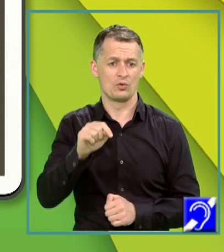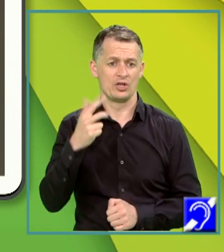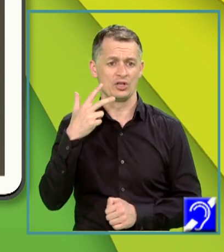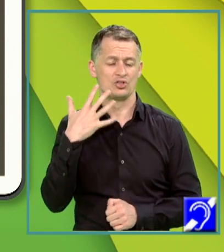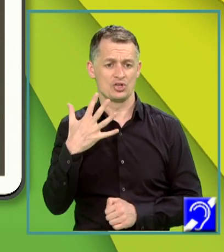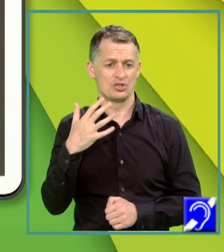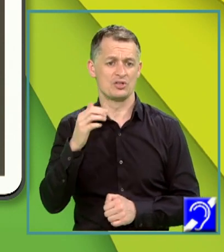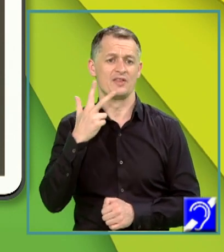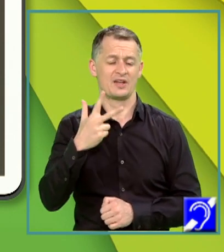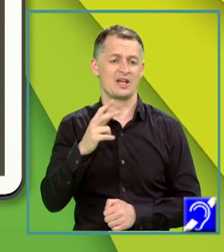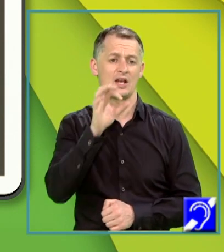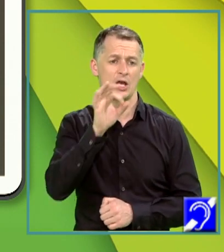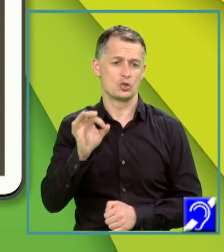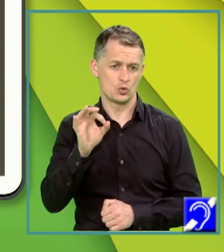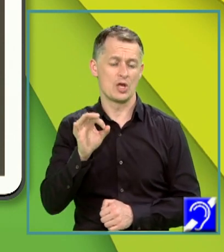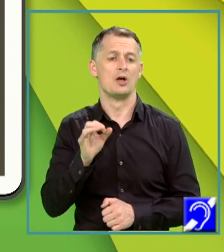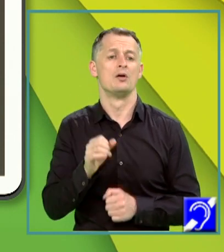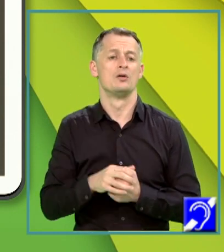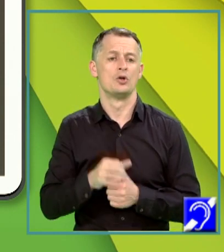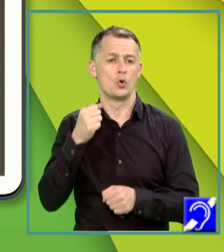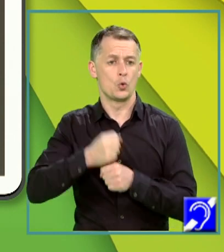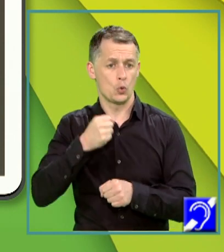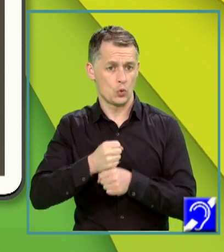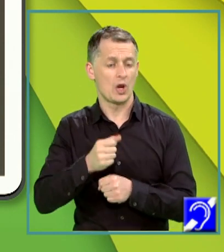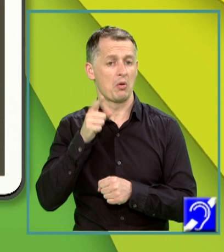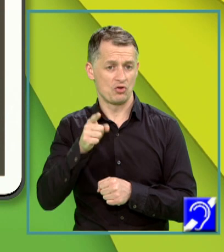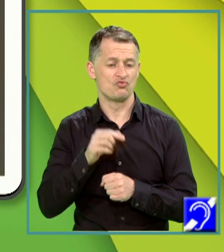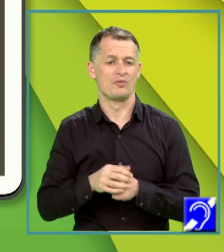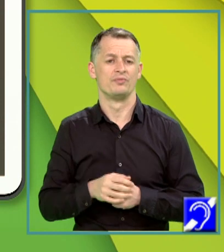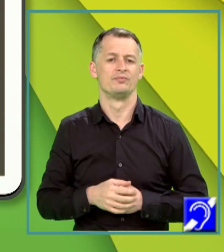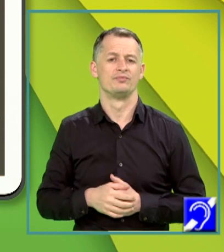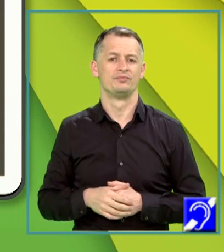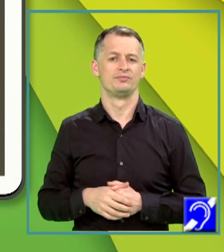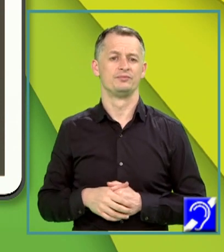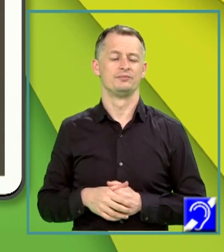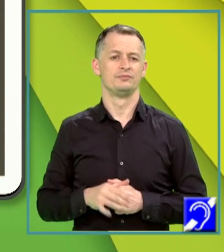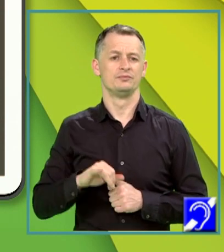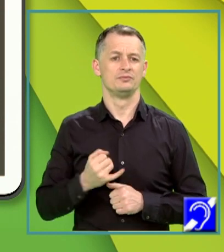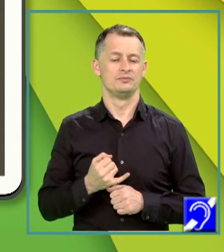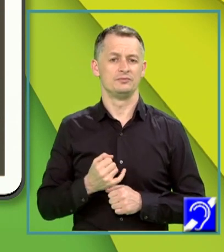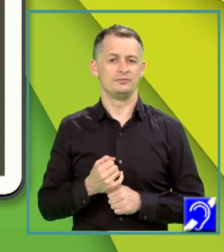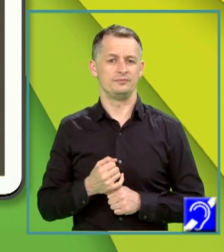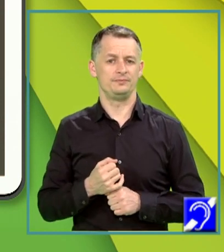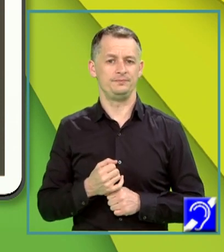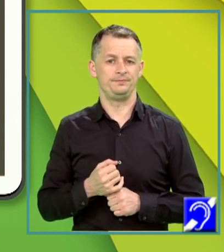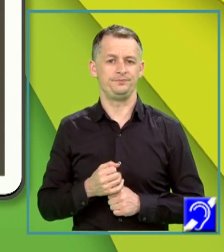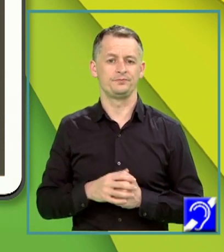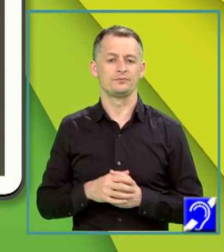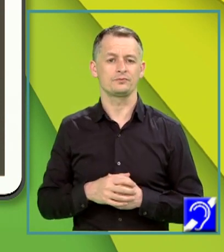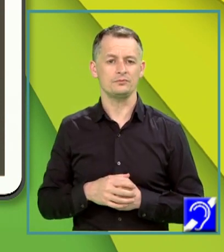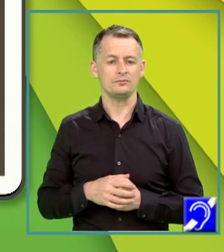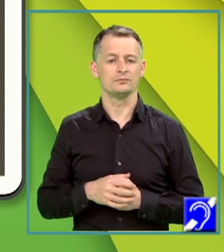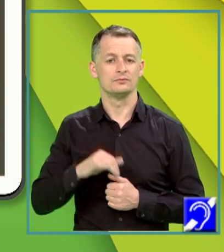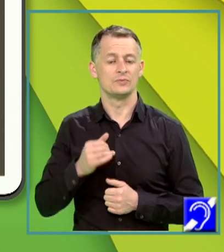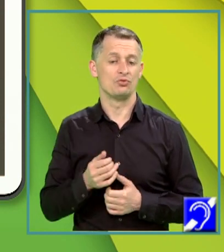doar lucrau în agricultură de ceata o diferență foarte foarte mare asta legate de Slava mecanizare a agriculturii noastre